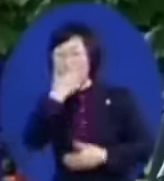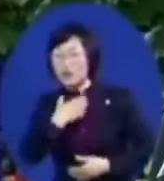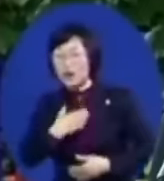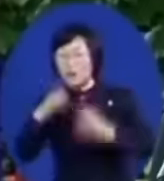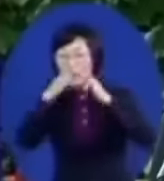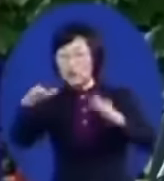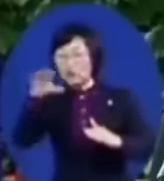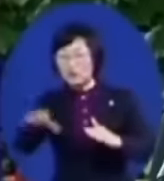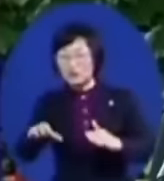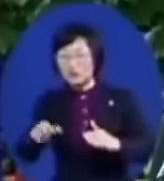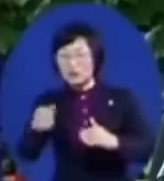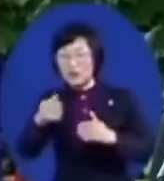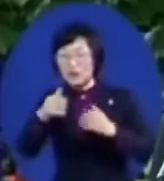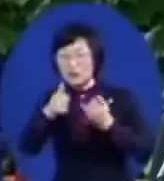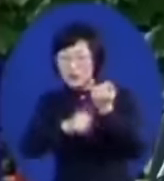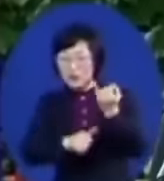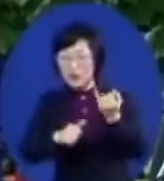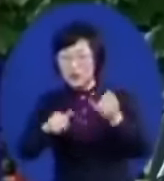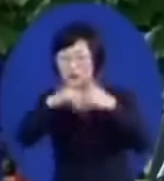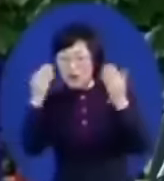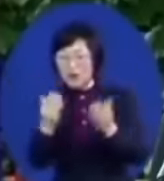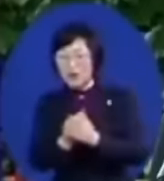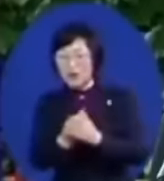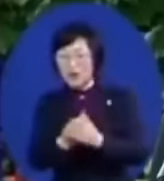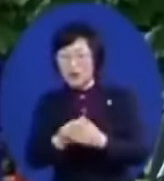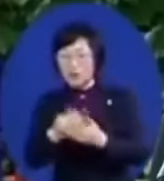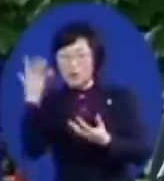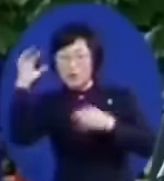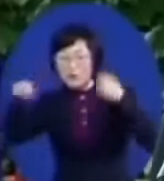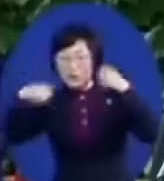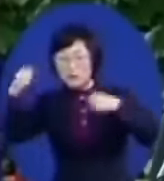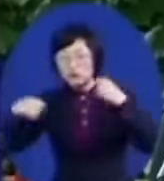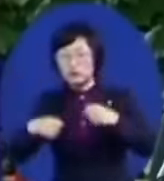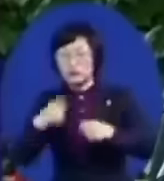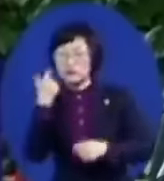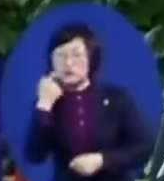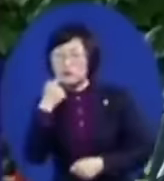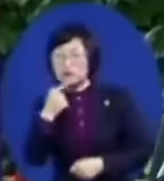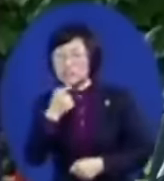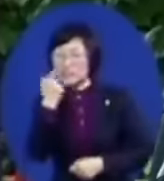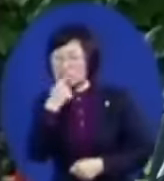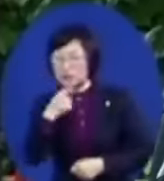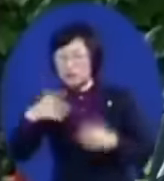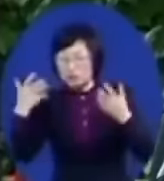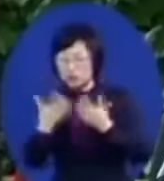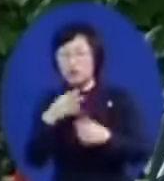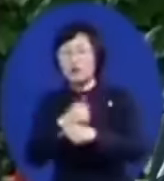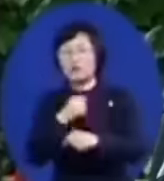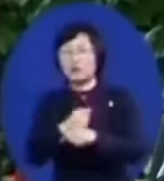함께 네겝으로 올라가니 아브라함에게 가축과 은과 금이 풍부하였더라.